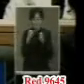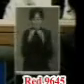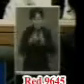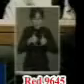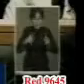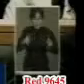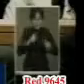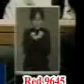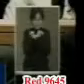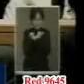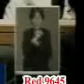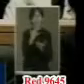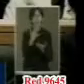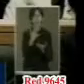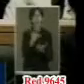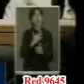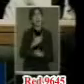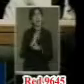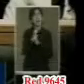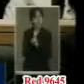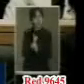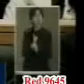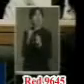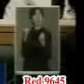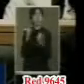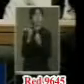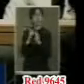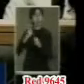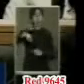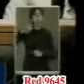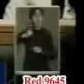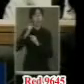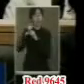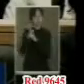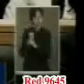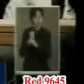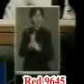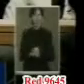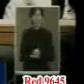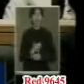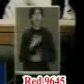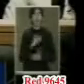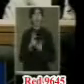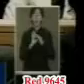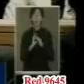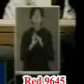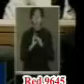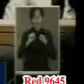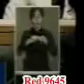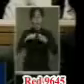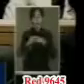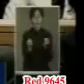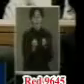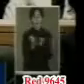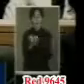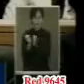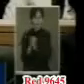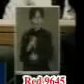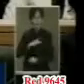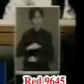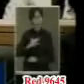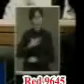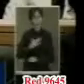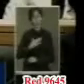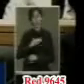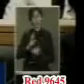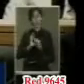พร้อมจะยืนหยัดต่อสู้ตามกระบวนการยุติธรรมอย่างไม่ไว้วันแต่ด้วยความเป็นห่วงกับสถานการณ์กับท่านประธานที่เคารพ